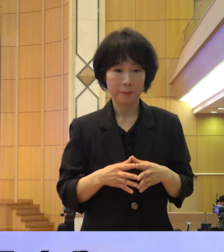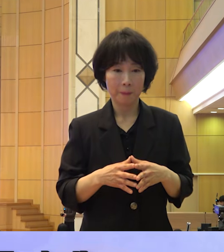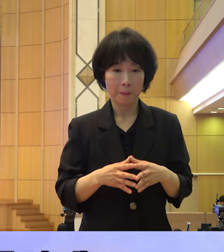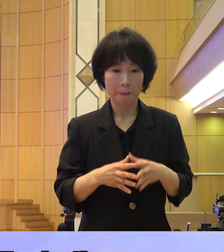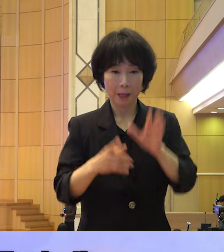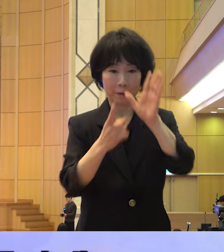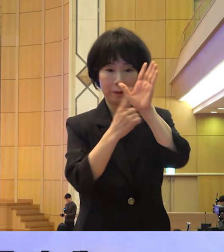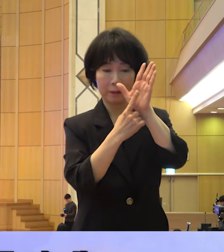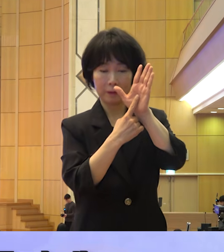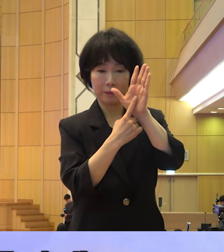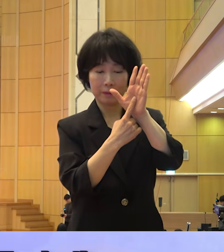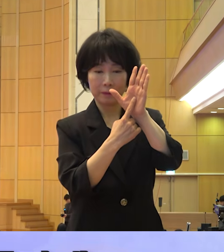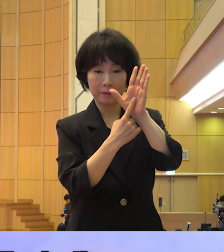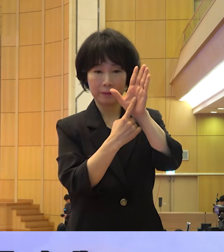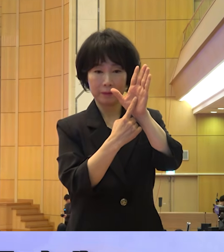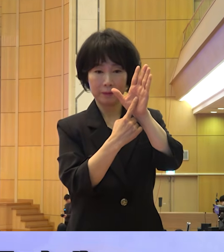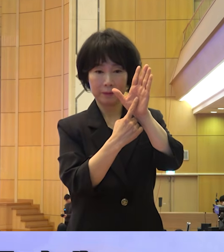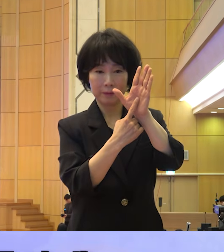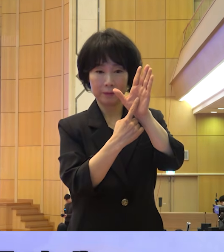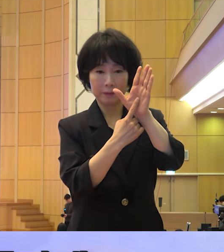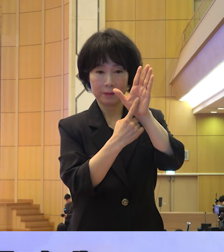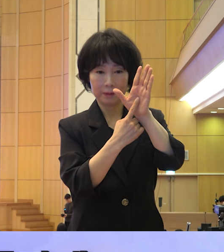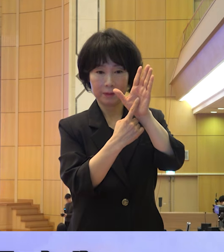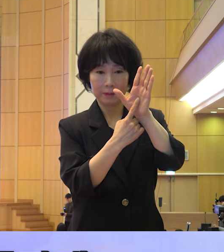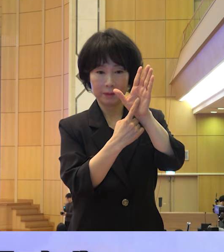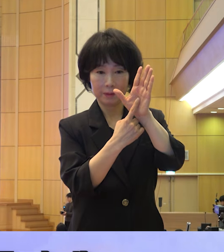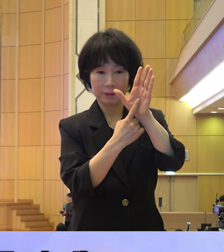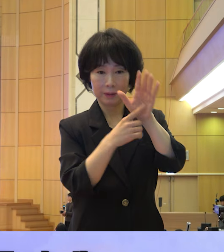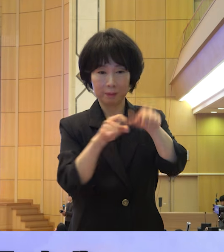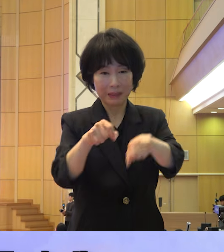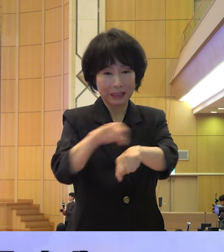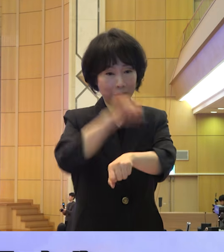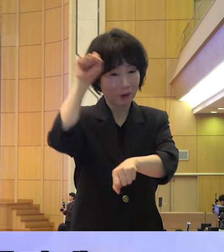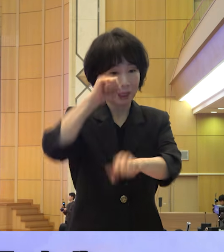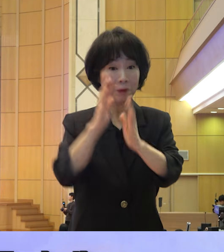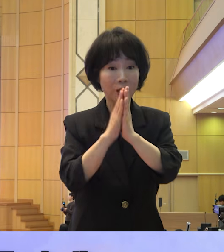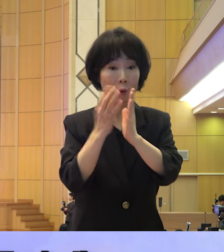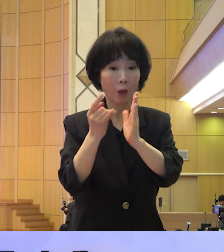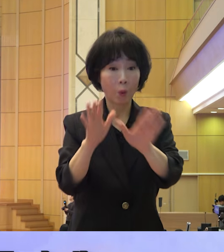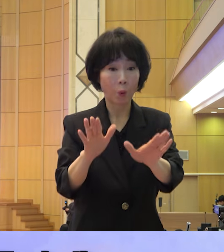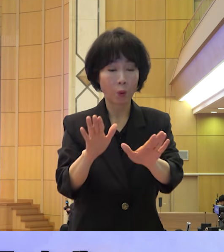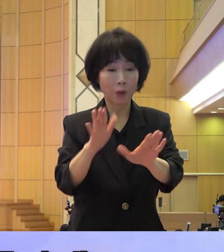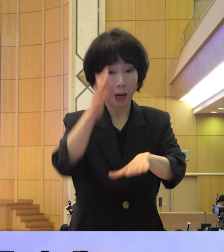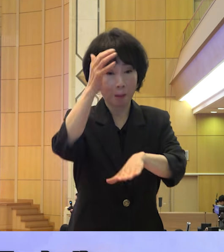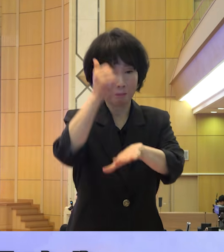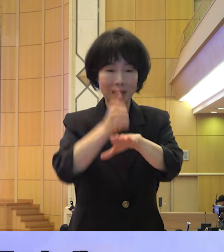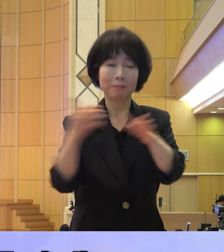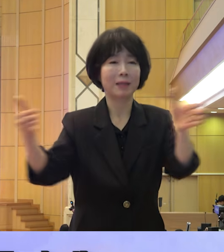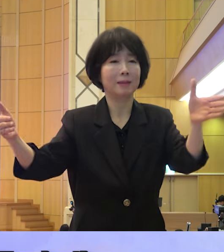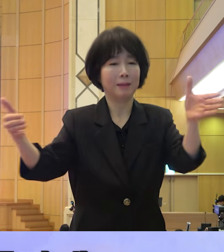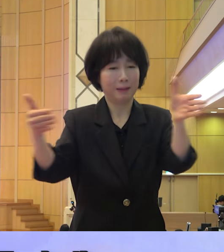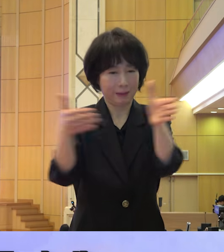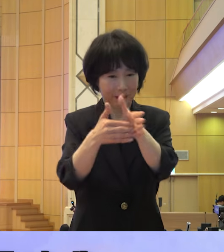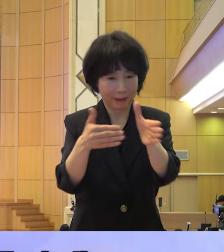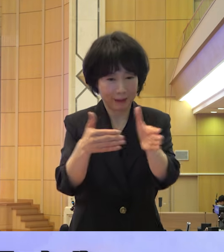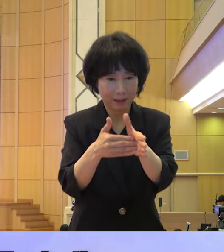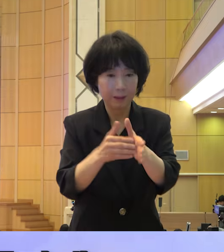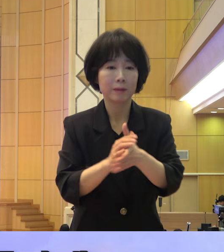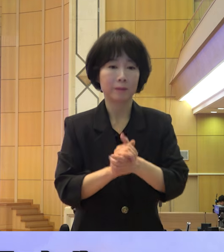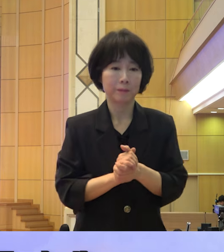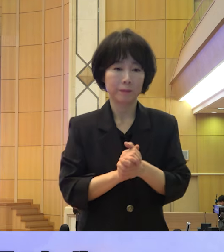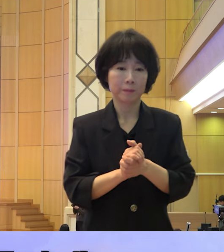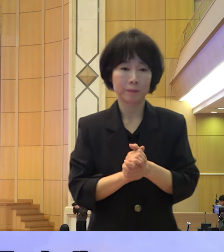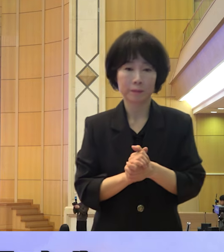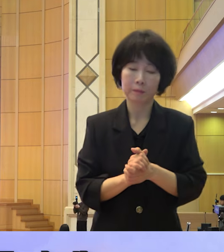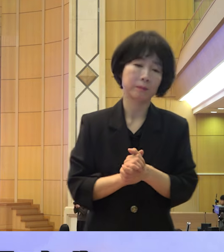네, 광고 말씀드리겠습니다. 변호단 특별 새벽 기도회가 오늘 새벽으로 아름답게 잘